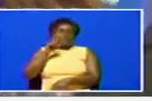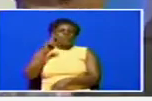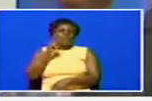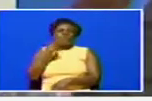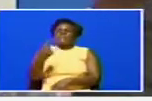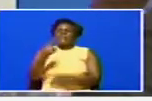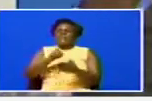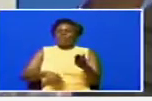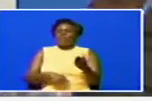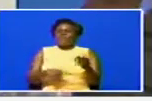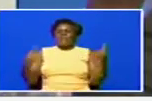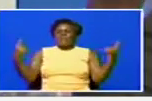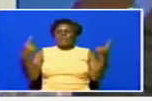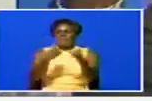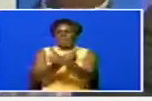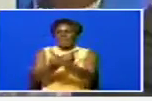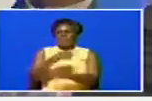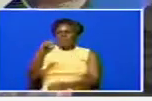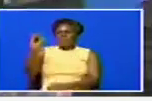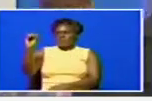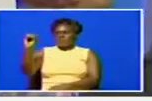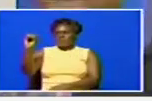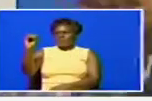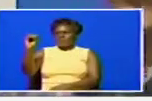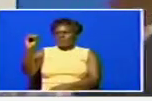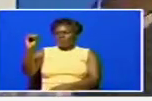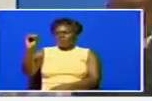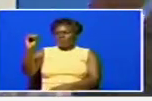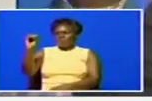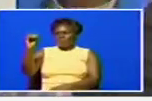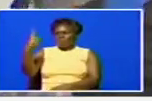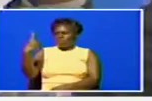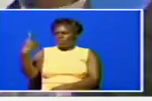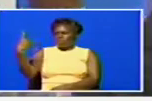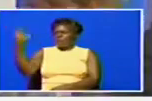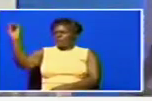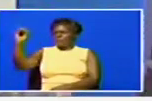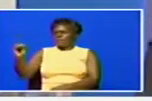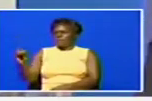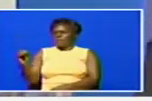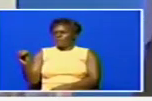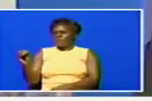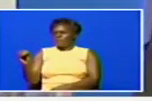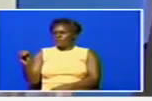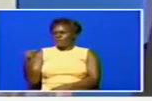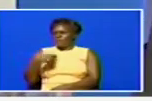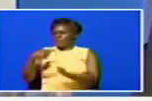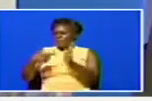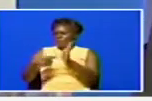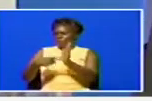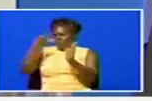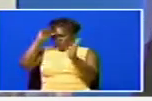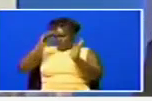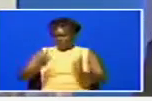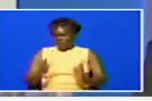Lakini tofauti ya 0.11, asilimia 0.11. Nitaonyesha baadhi ya magavana